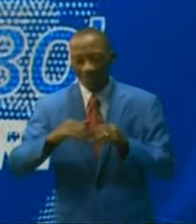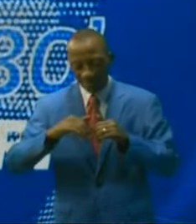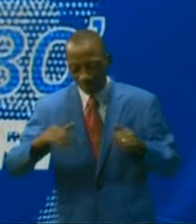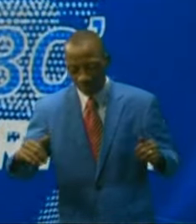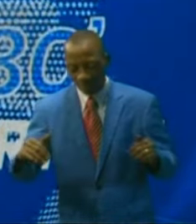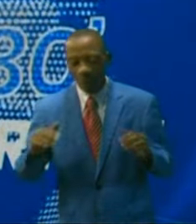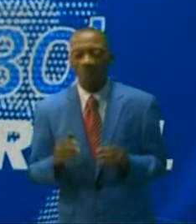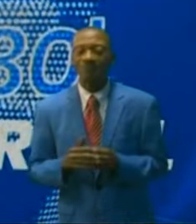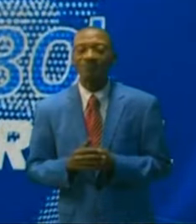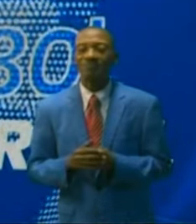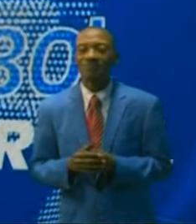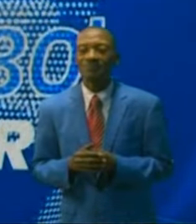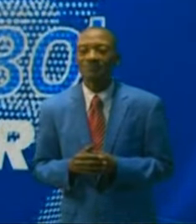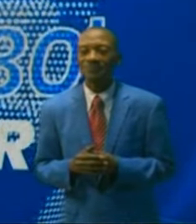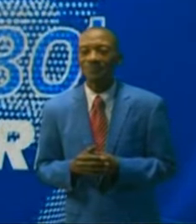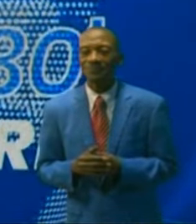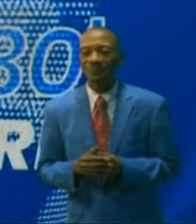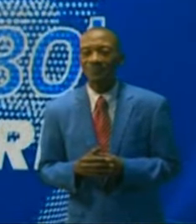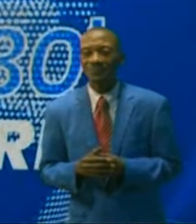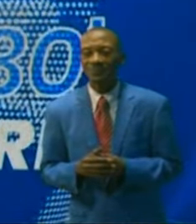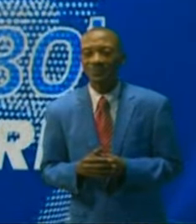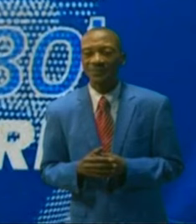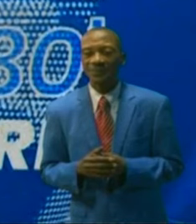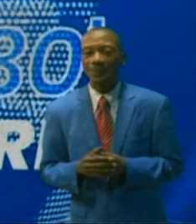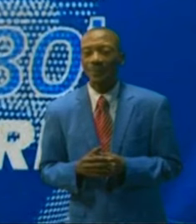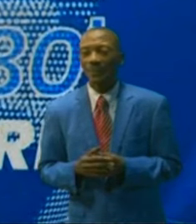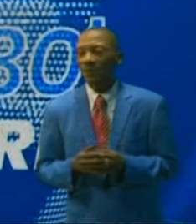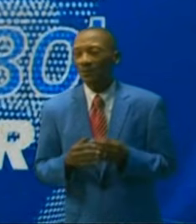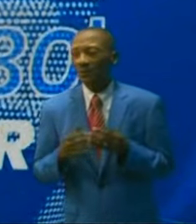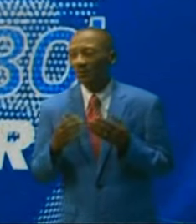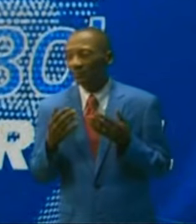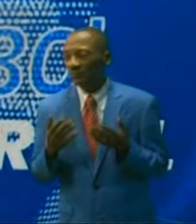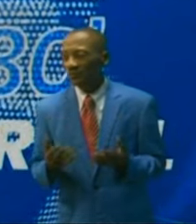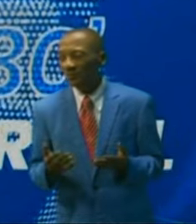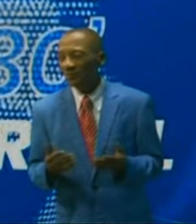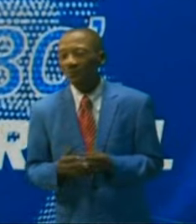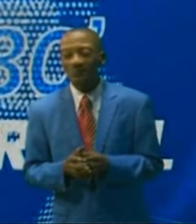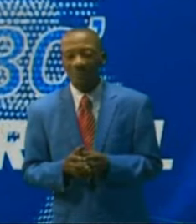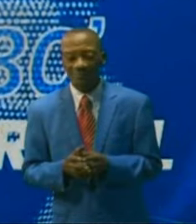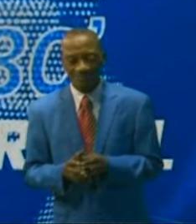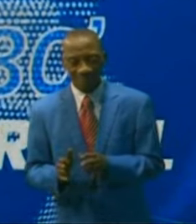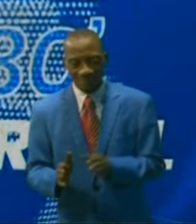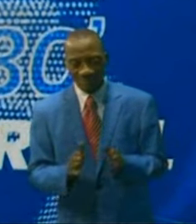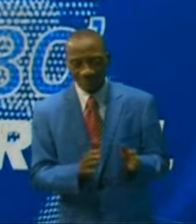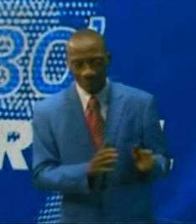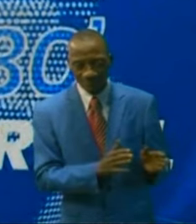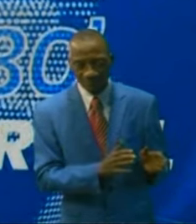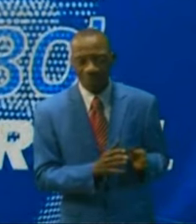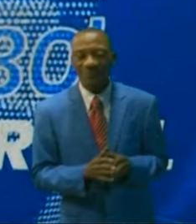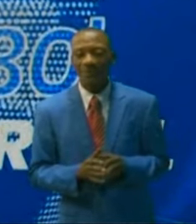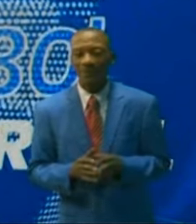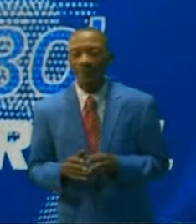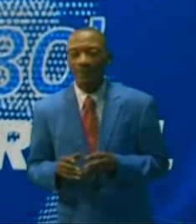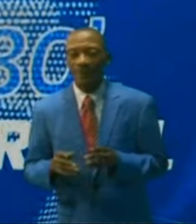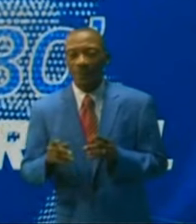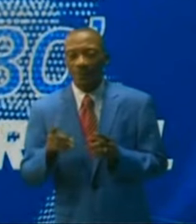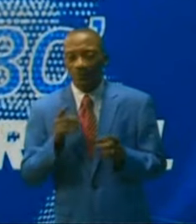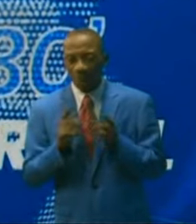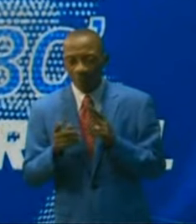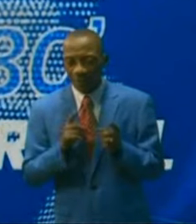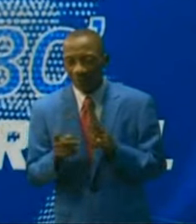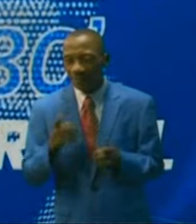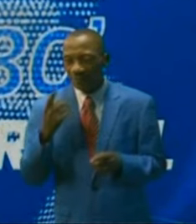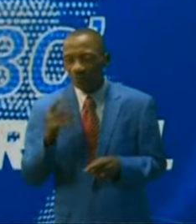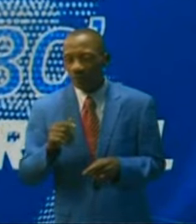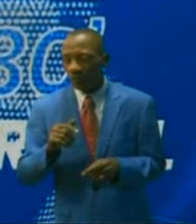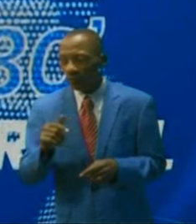Parlons sport dans ce journal avec le basketball éliminatoire Afro-Basket Dames Côte d'Ivoire 2025, zone 4 à Kinshasa.